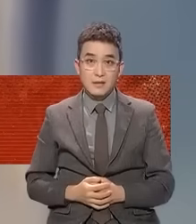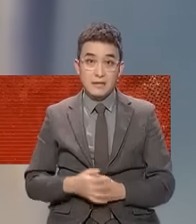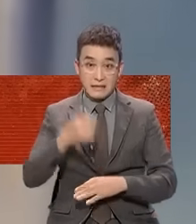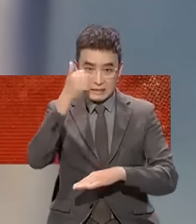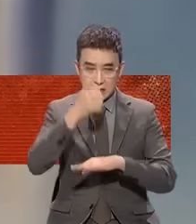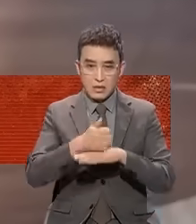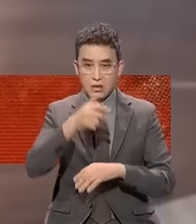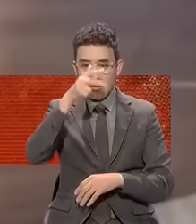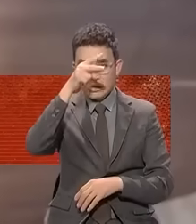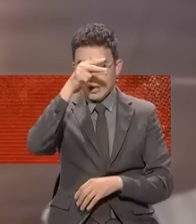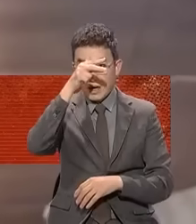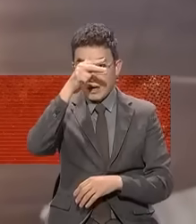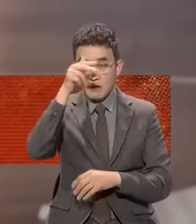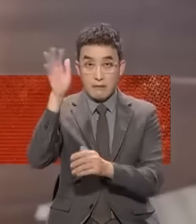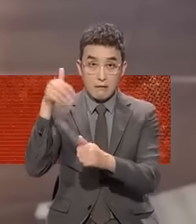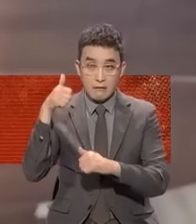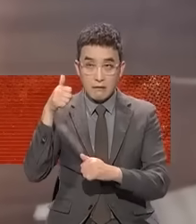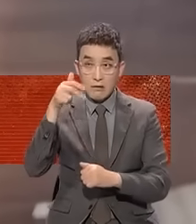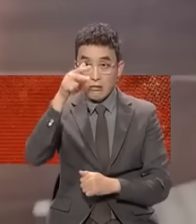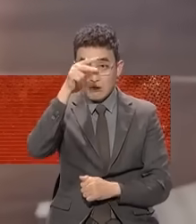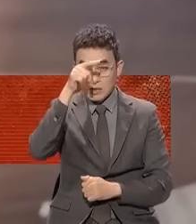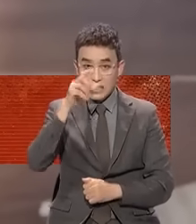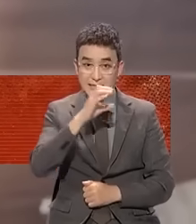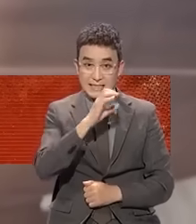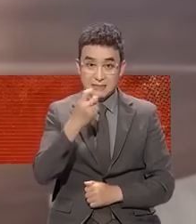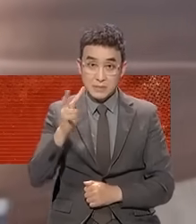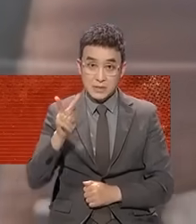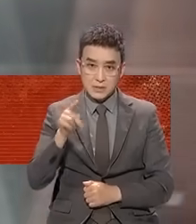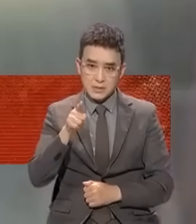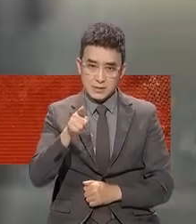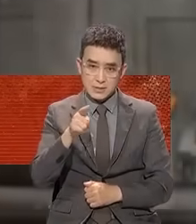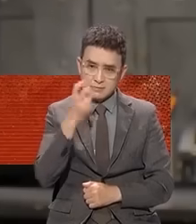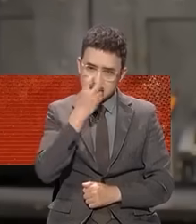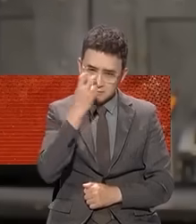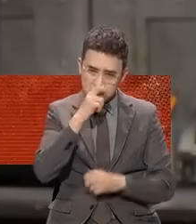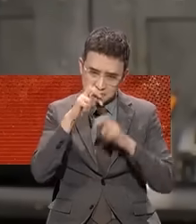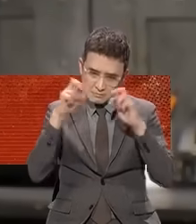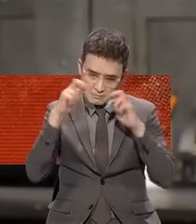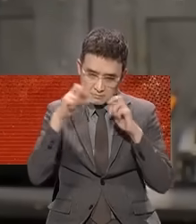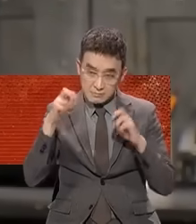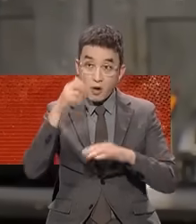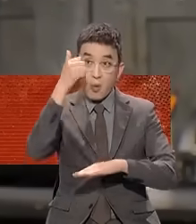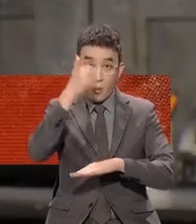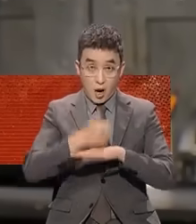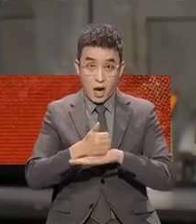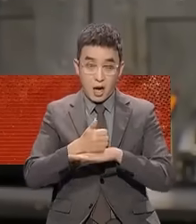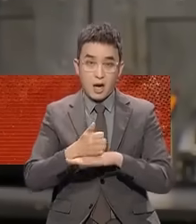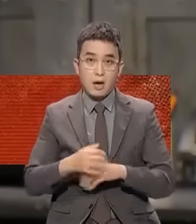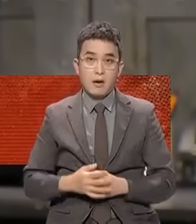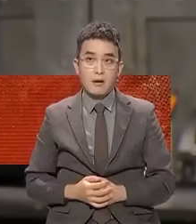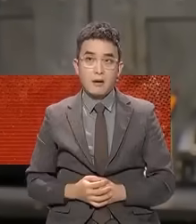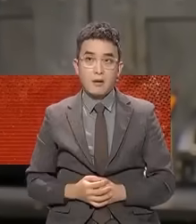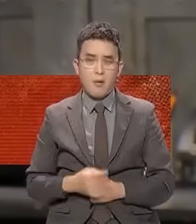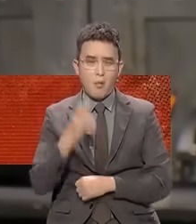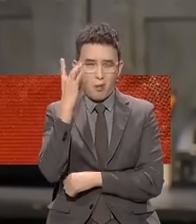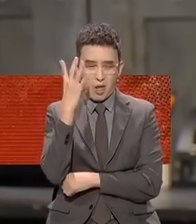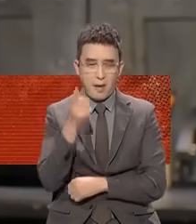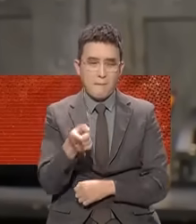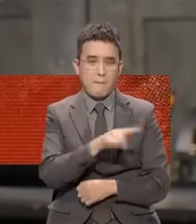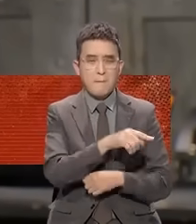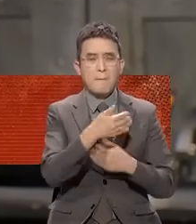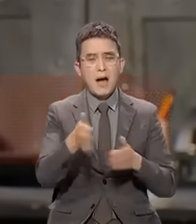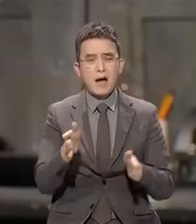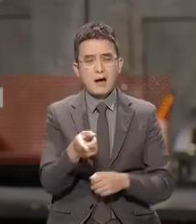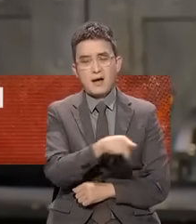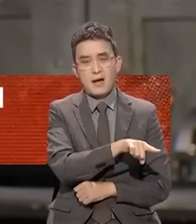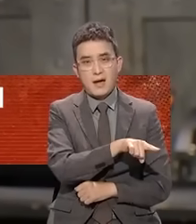갔습니다. 경찰에서 이 CCTV를 좀 분석을 해보니까 결과는 이렇게 나옵니다. 옆방에 있는 투숙객이